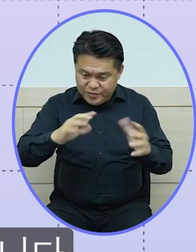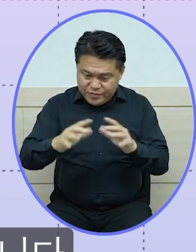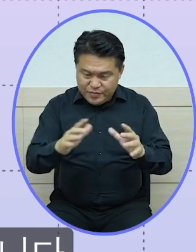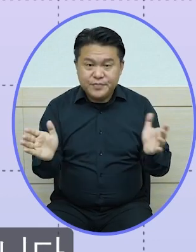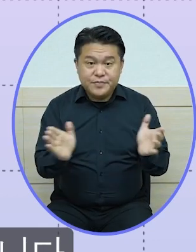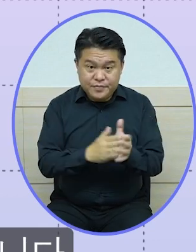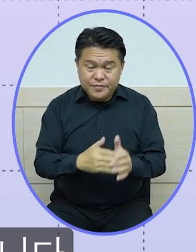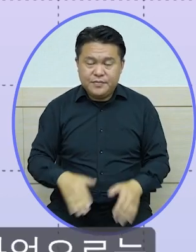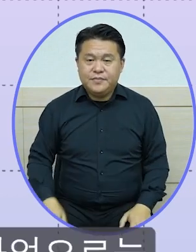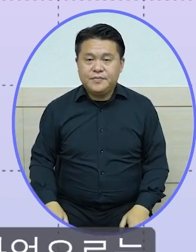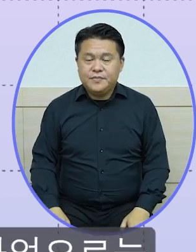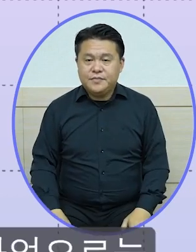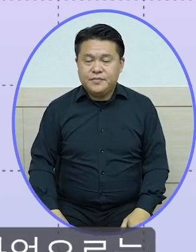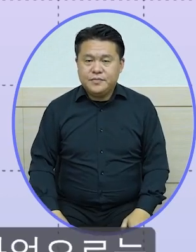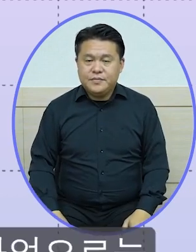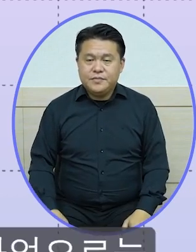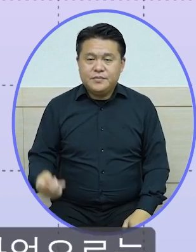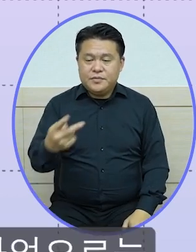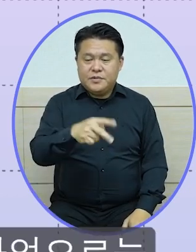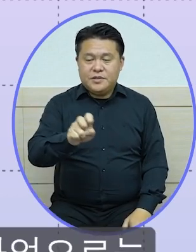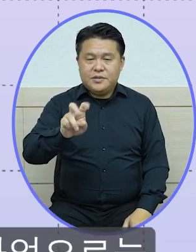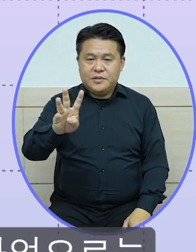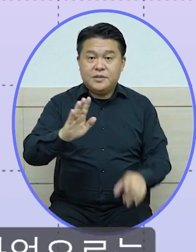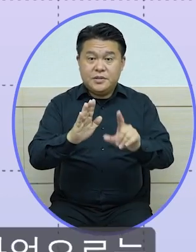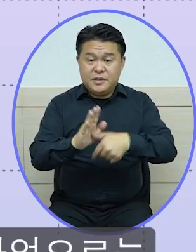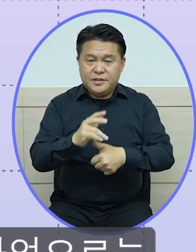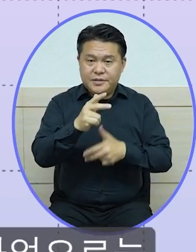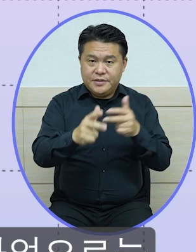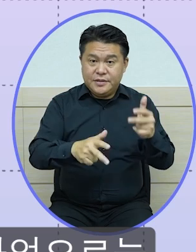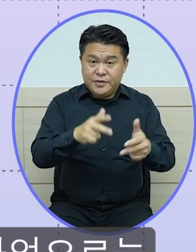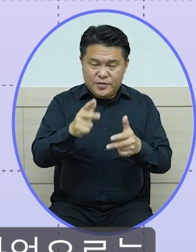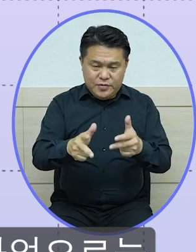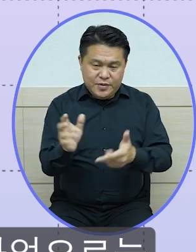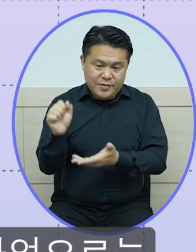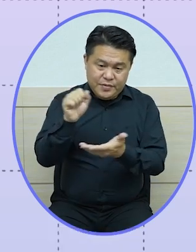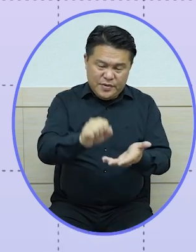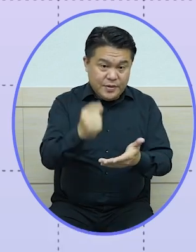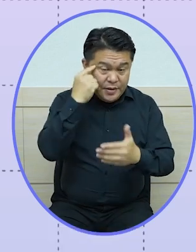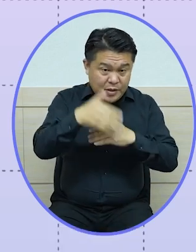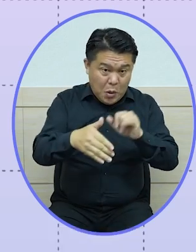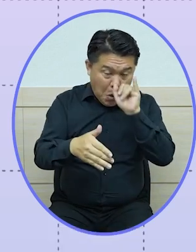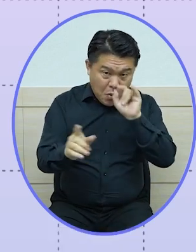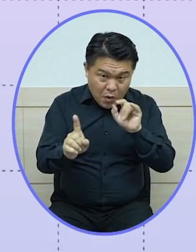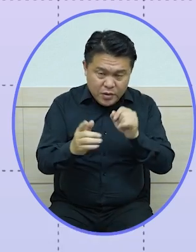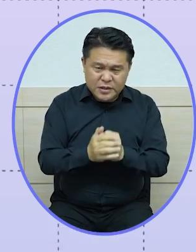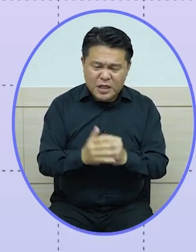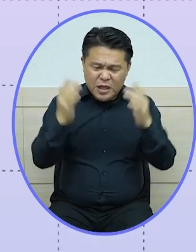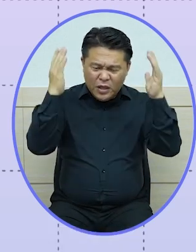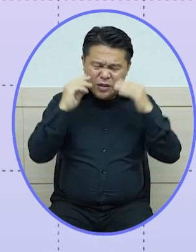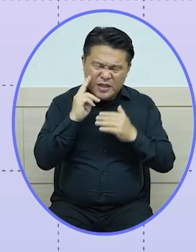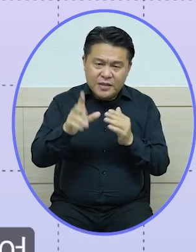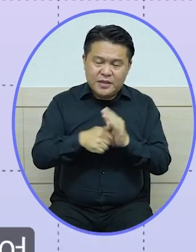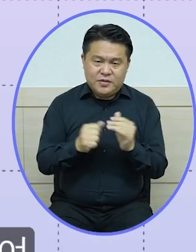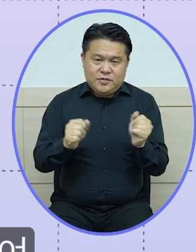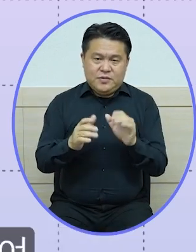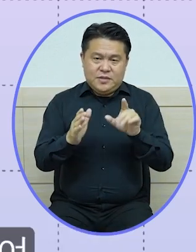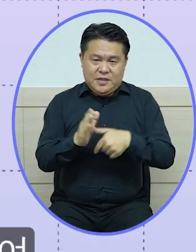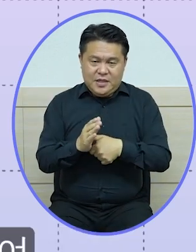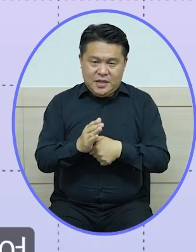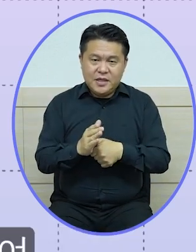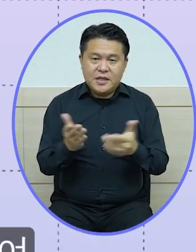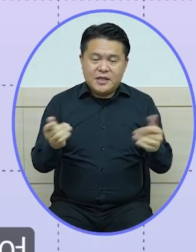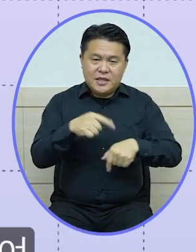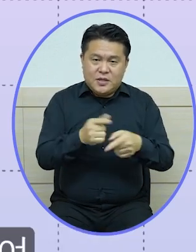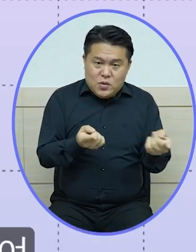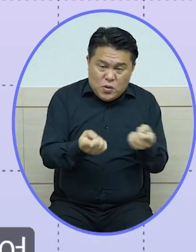정책 모니터링단을 운영하였습니다. 이에 2023년 사업 안내에 반영을 예정하고 있는 사업으로는 혹서기와 혹한기 등 탄력근무, 심사표